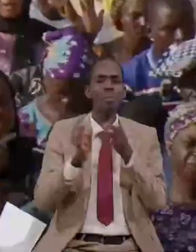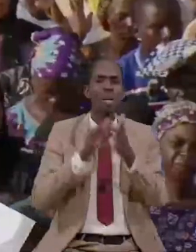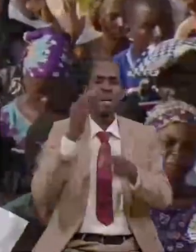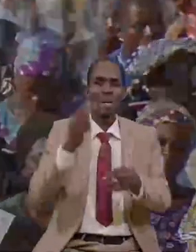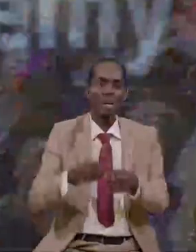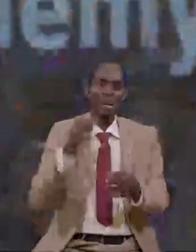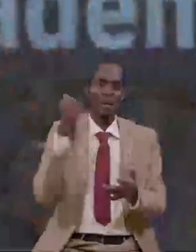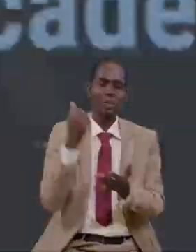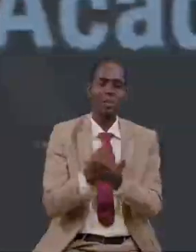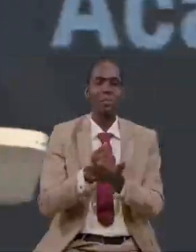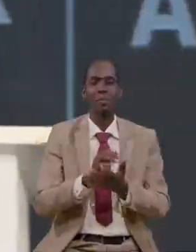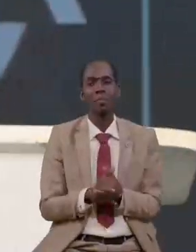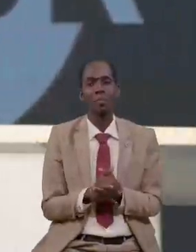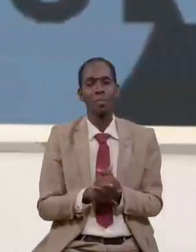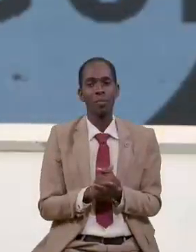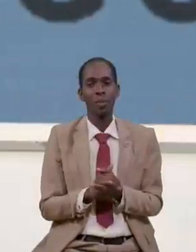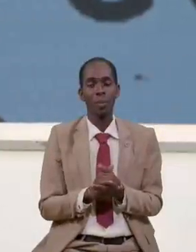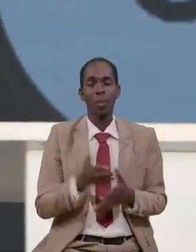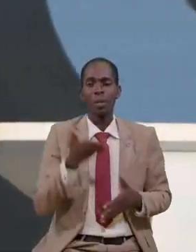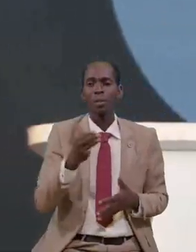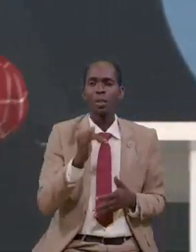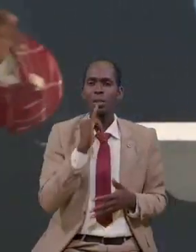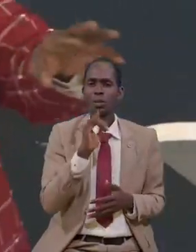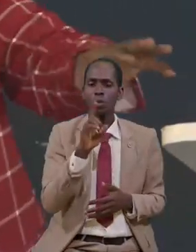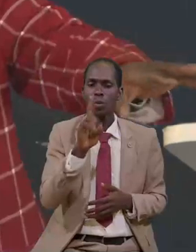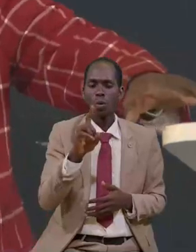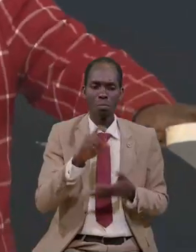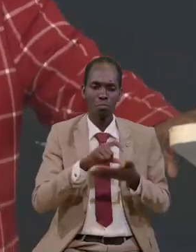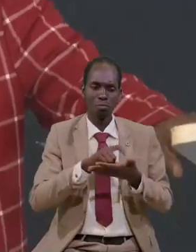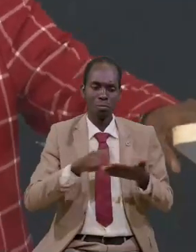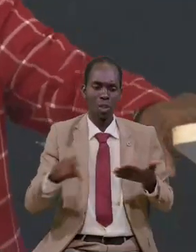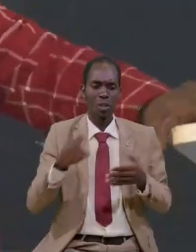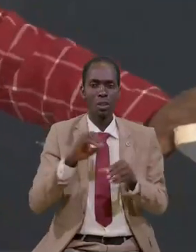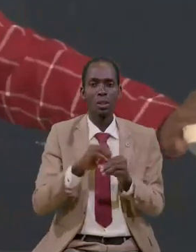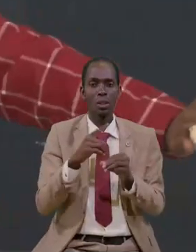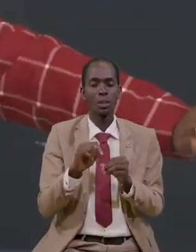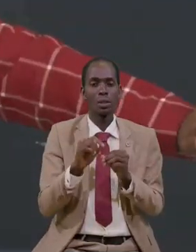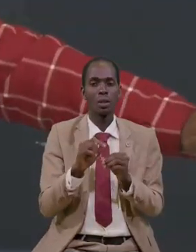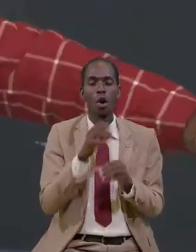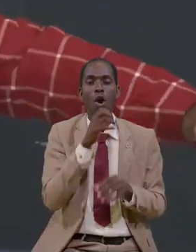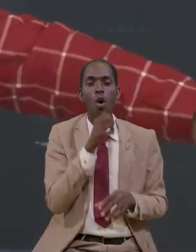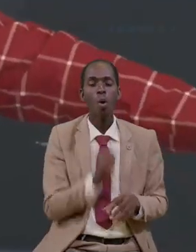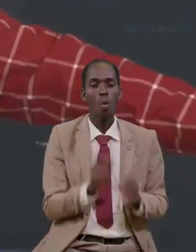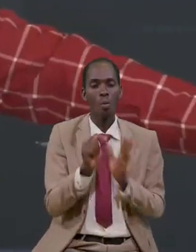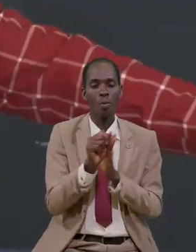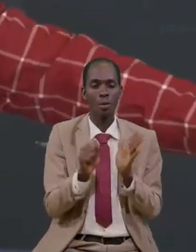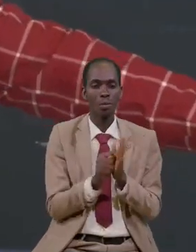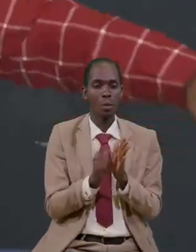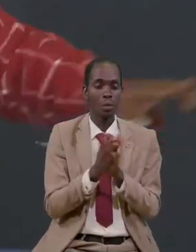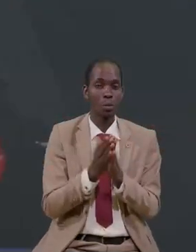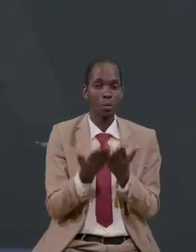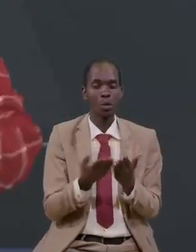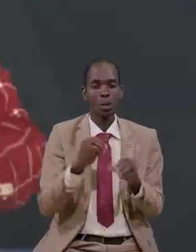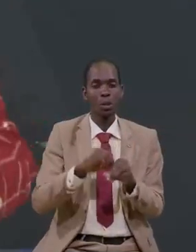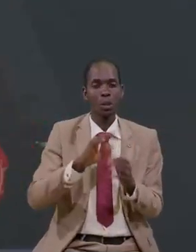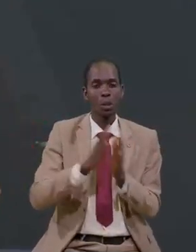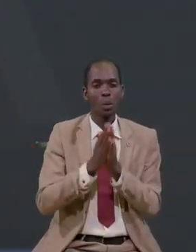Jésus. Il y a un verset à l'Ancien Testament, Job,